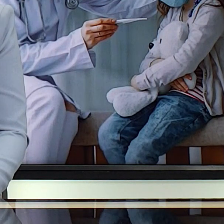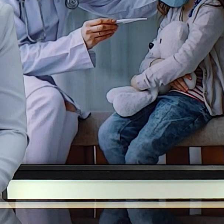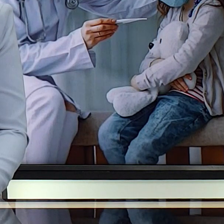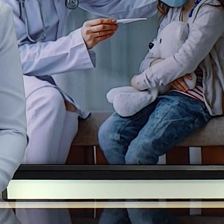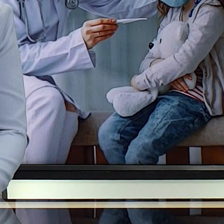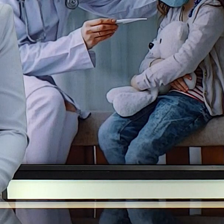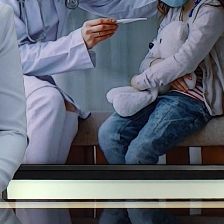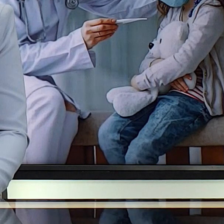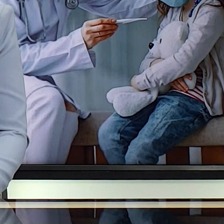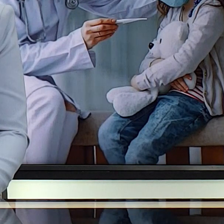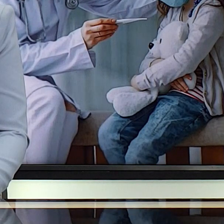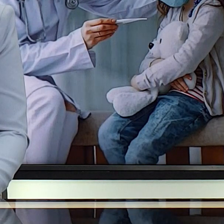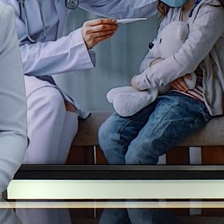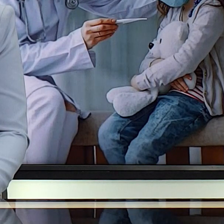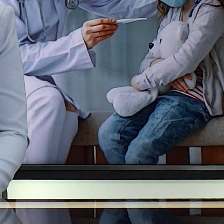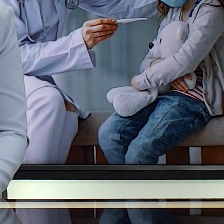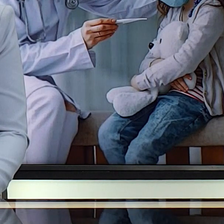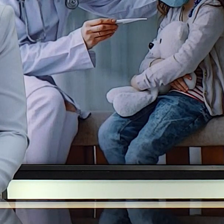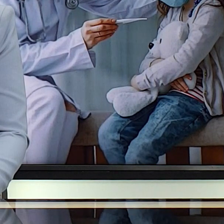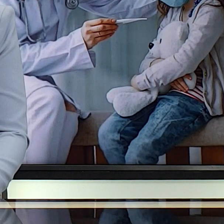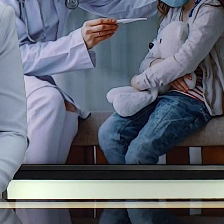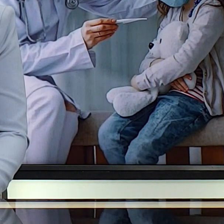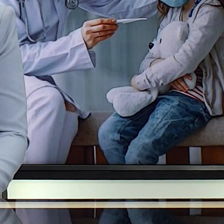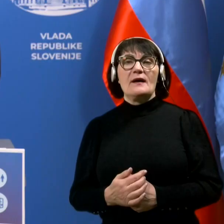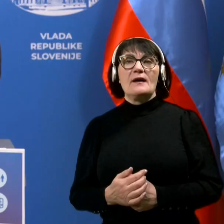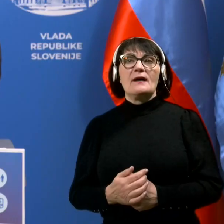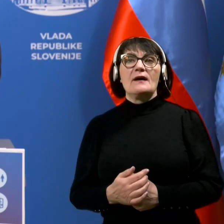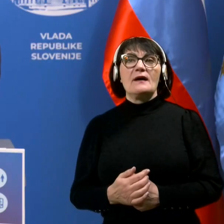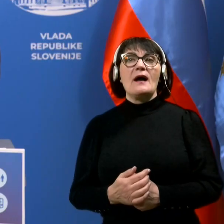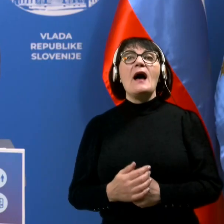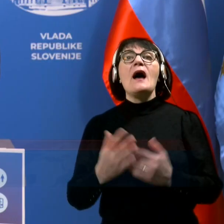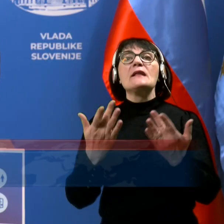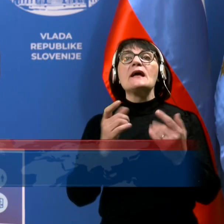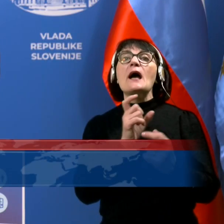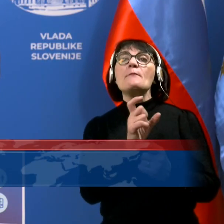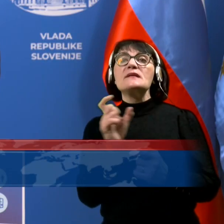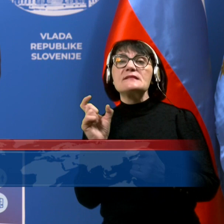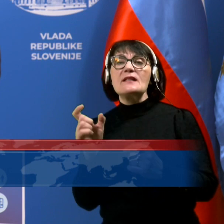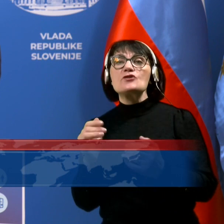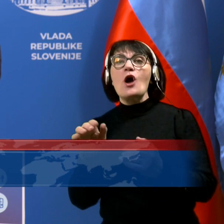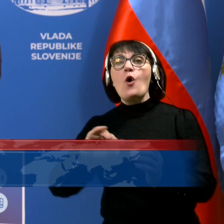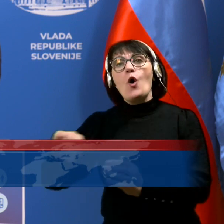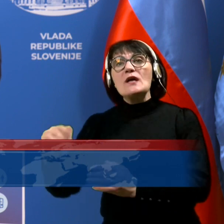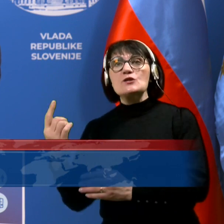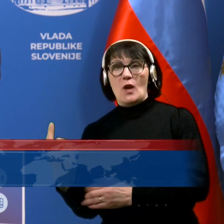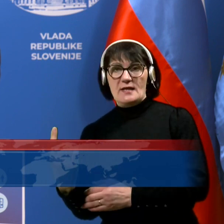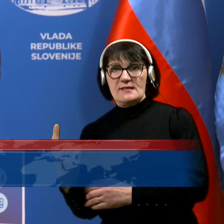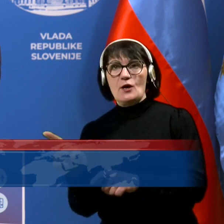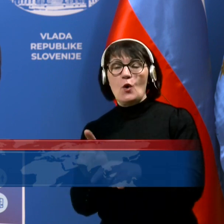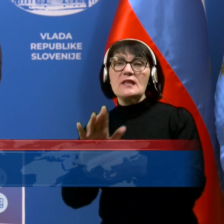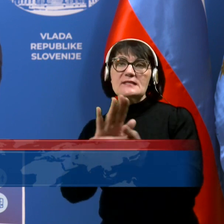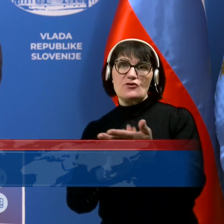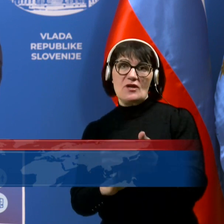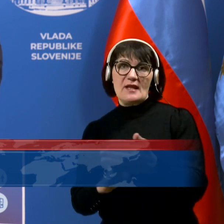diagnoze. COVID pa je spremljajoča diagnoza. Nekaj besed o izolaciji. Kot